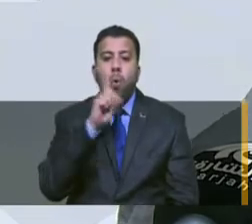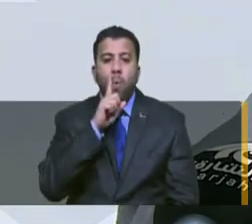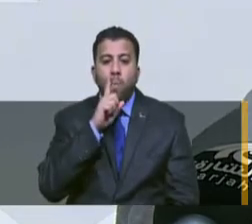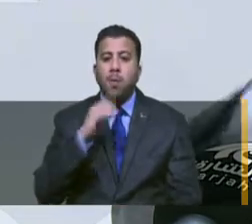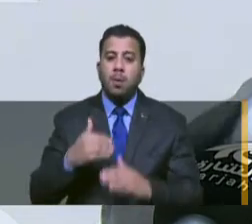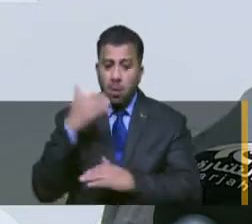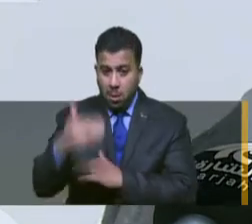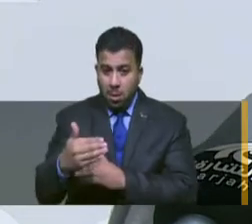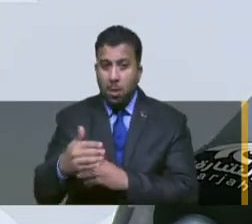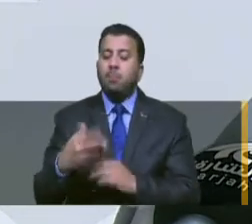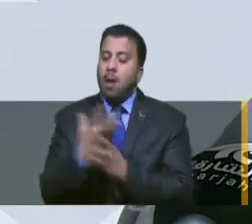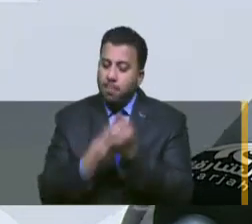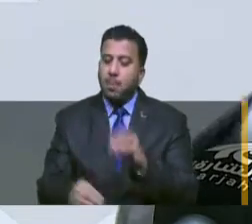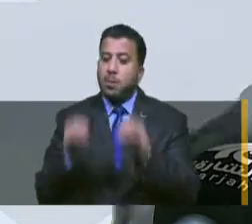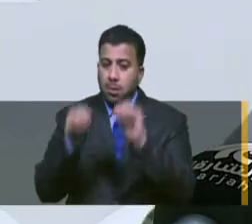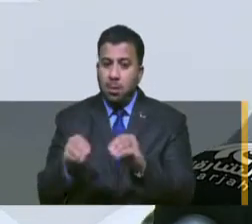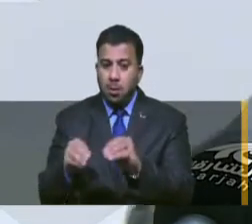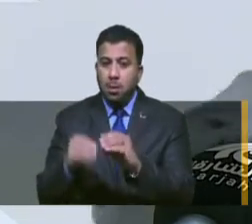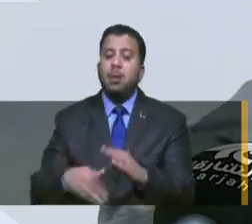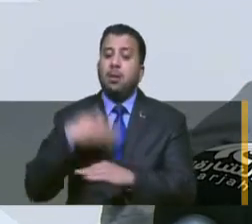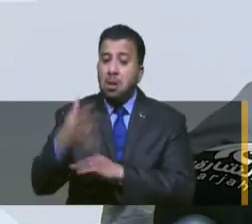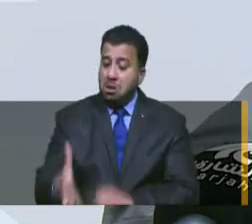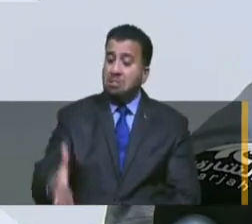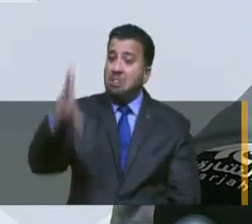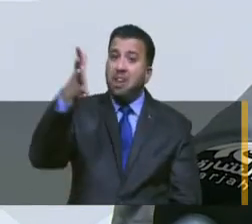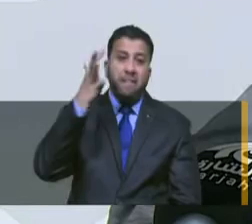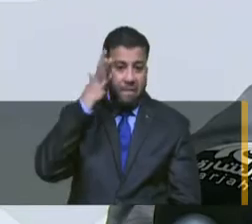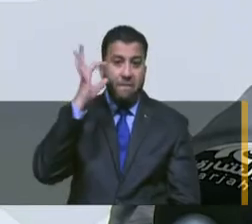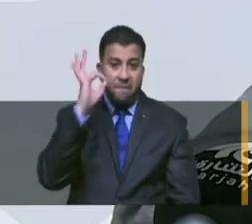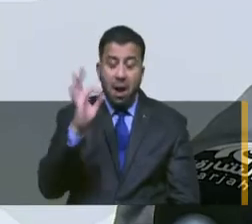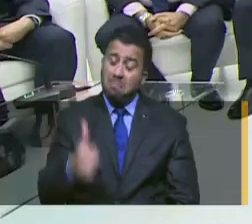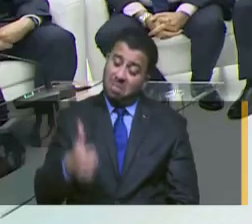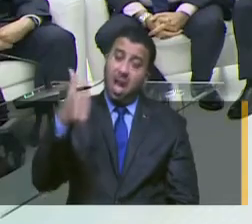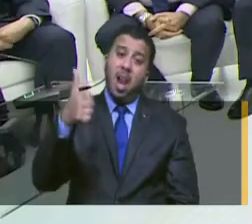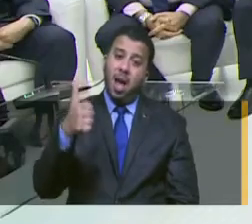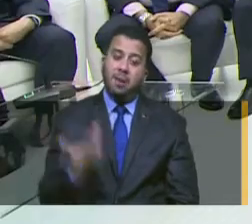خليهم يربون الإبن وبعدين نطلع جيل صالح. يعني